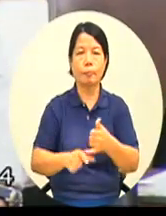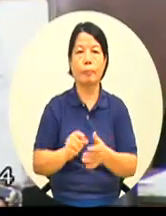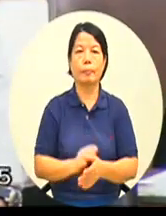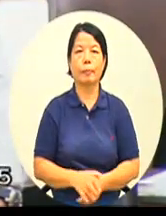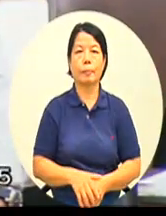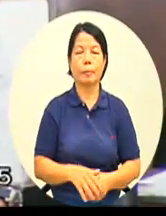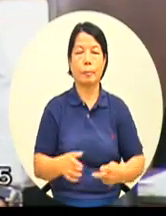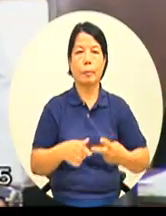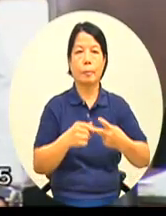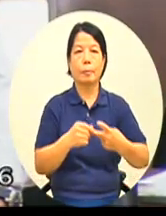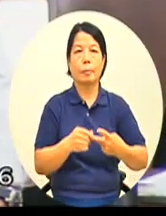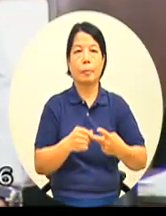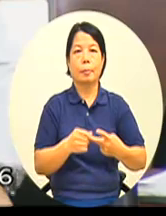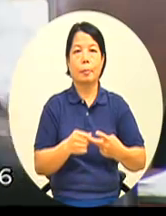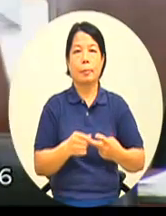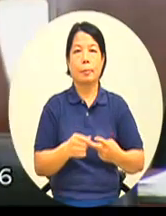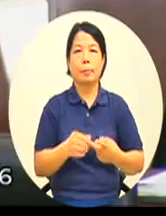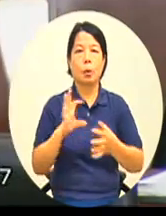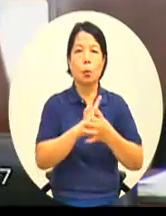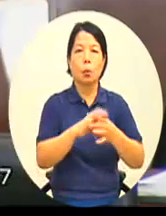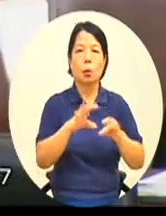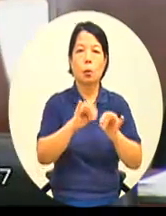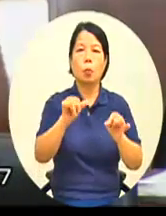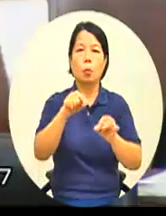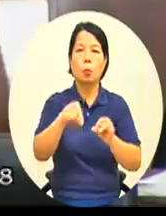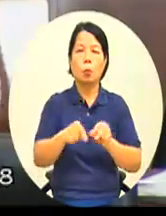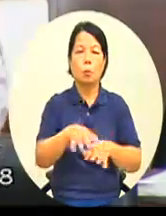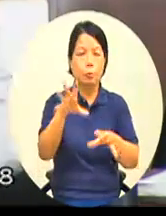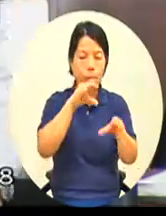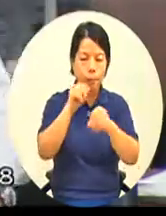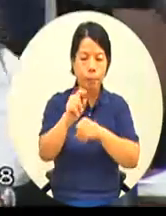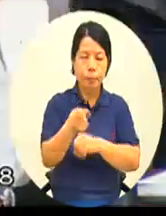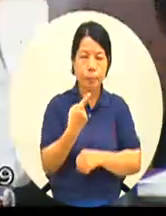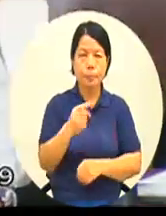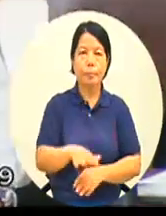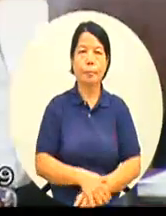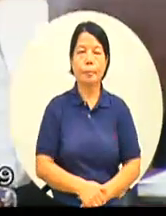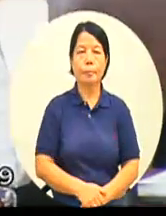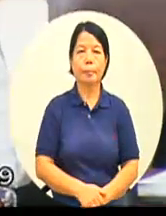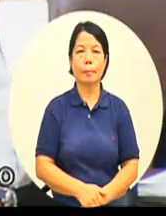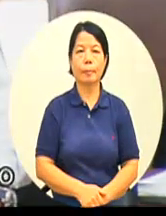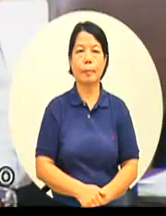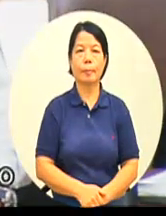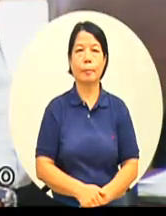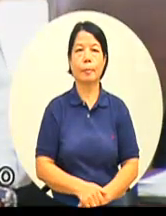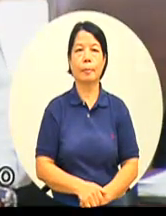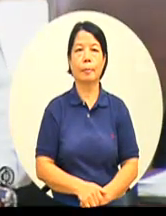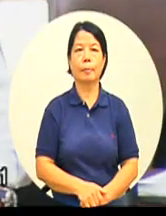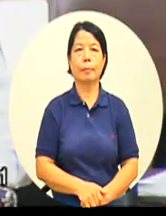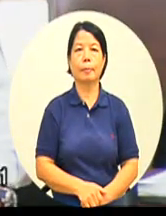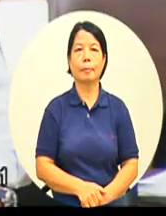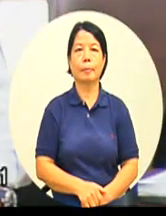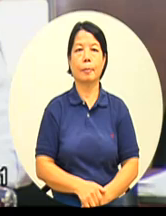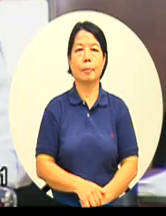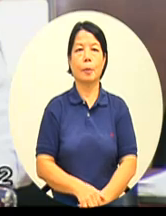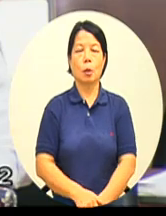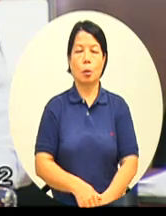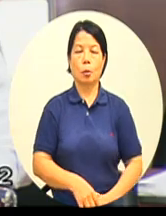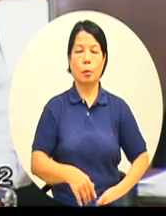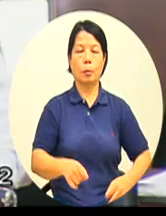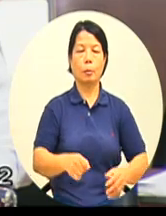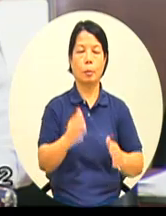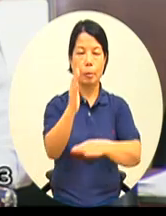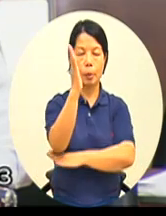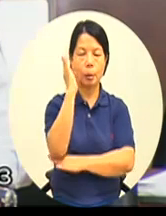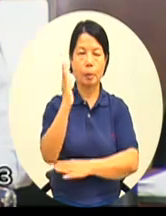第二，这个有关土地这个资源，我刚刚讲的这几大项目，有关能够跟政府，我